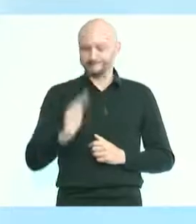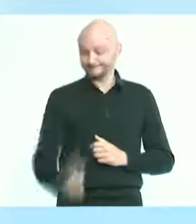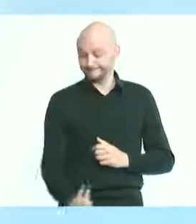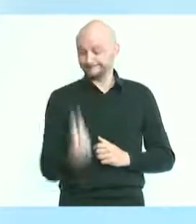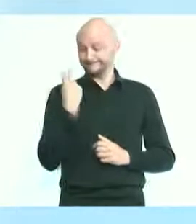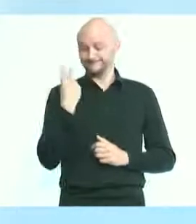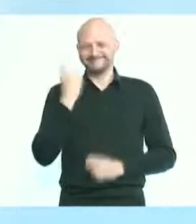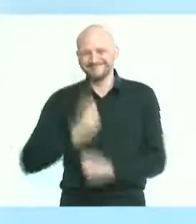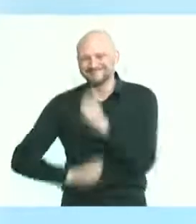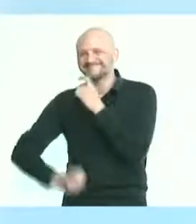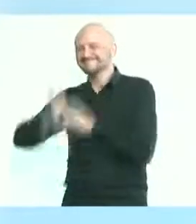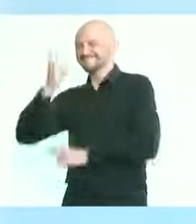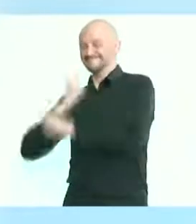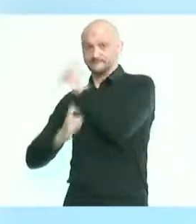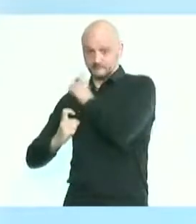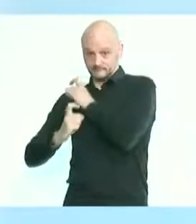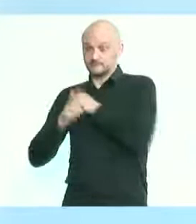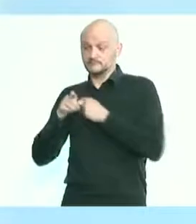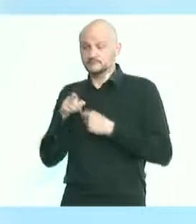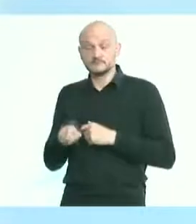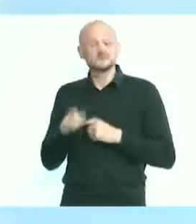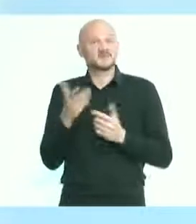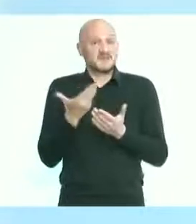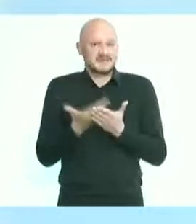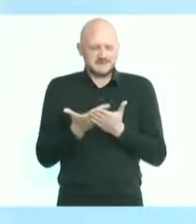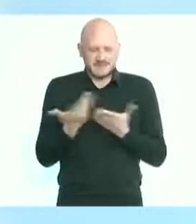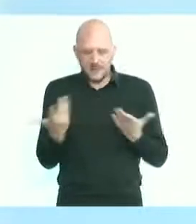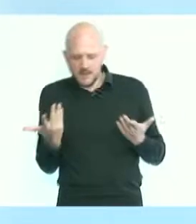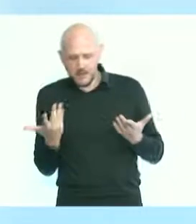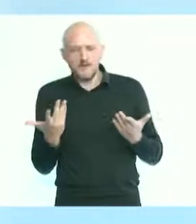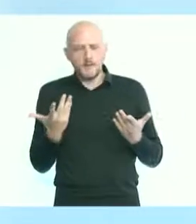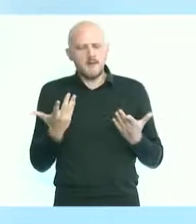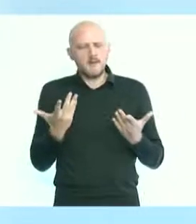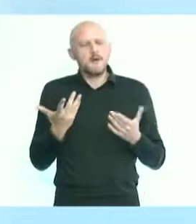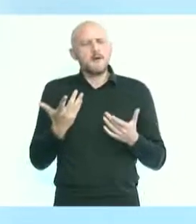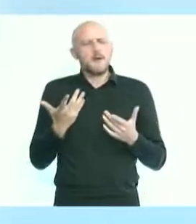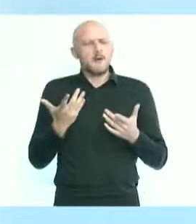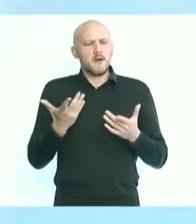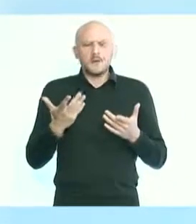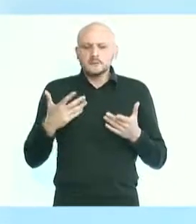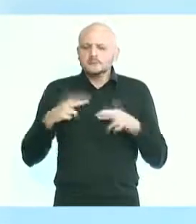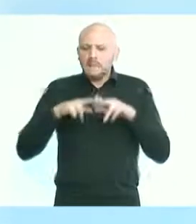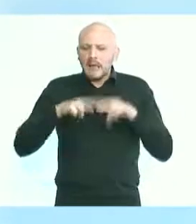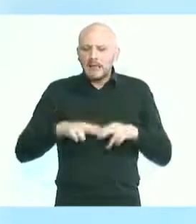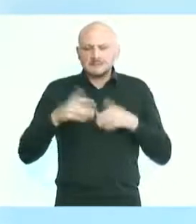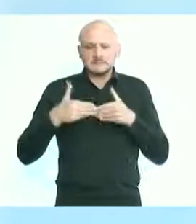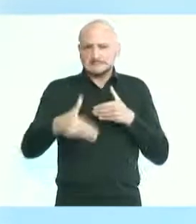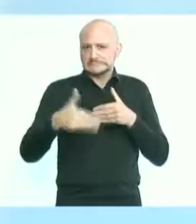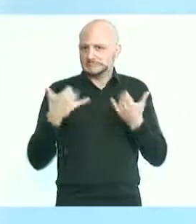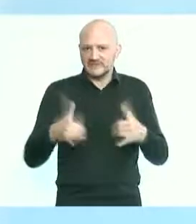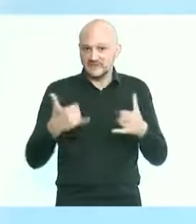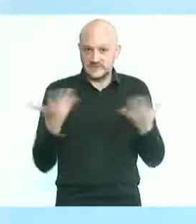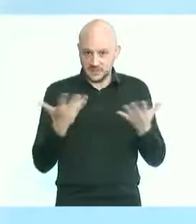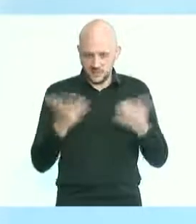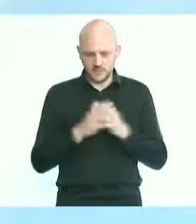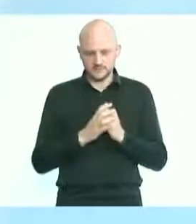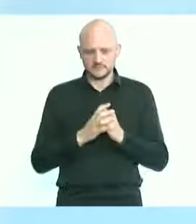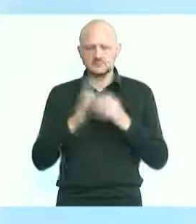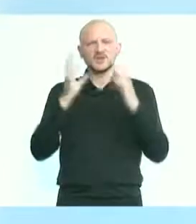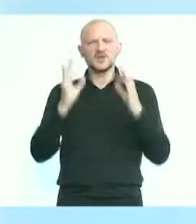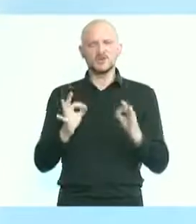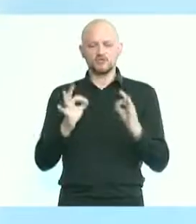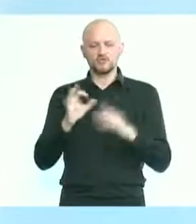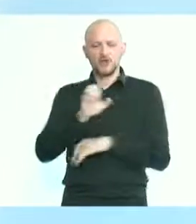mesurer modestement le chemin qu'il nous reste à parcourir. L'ambition qui nous anime de rendre accessibles les établissements recevant du public